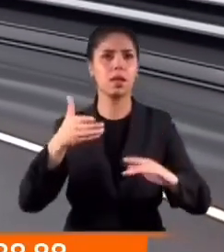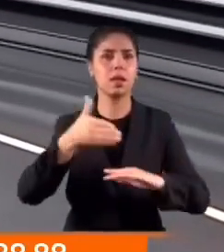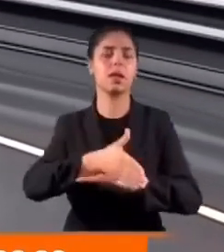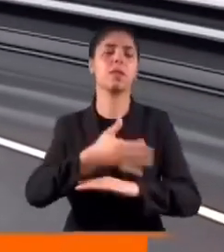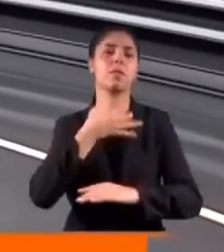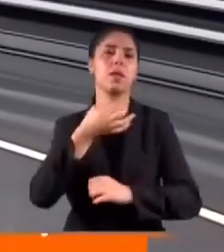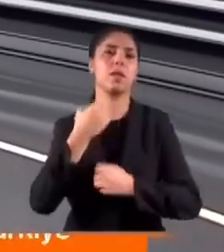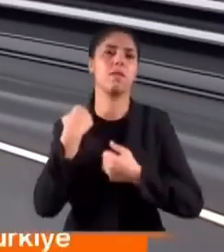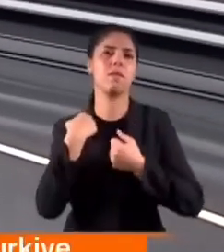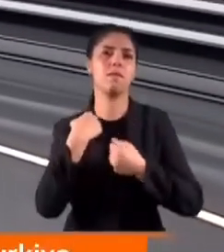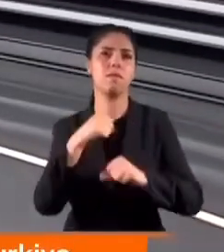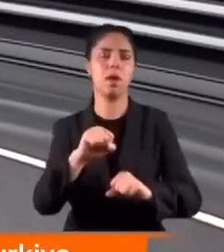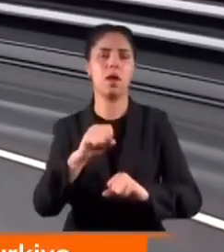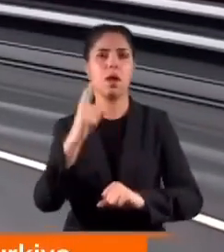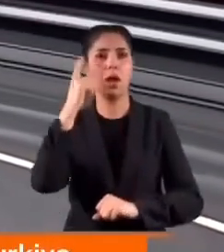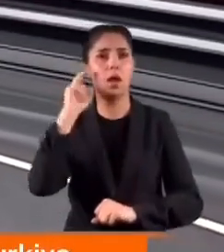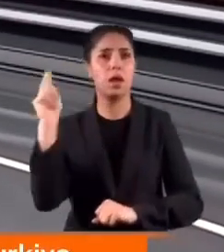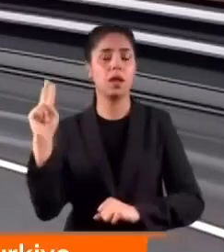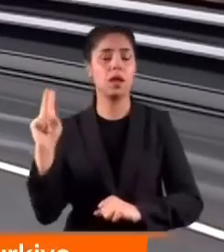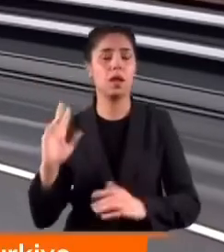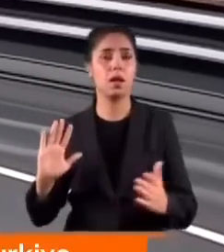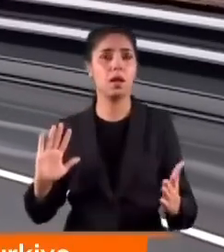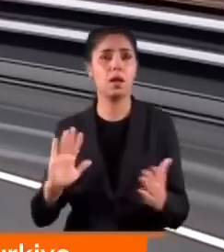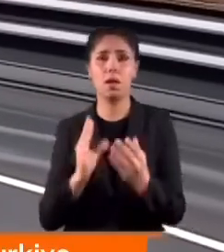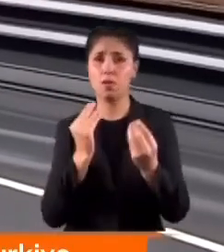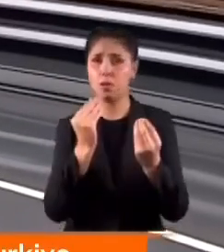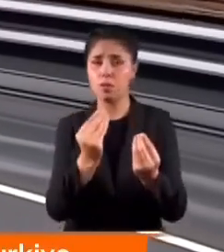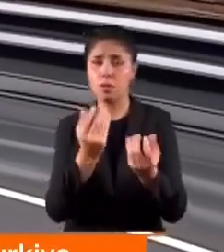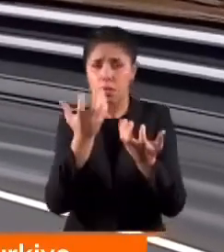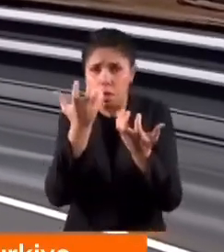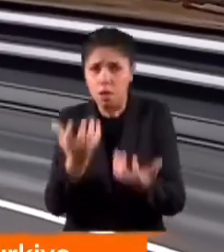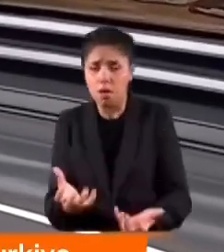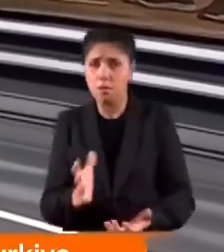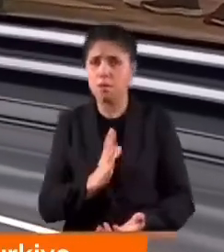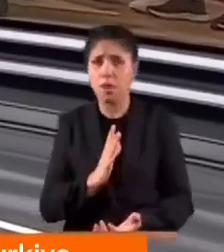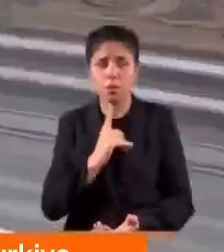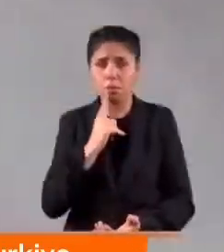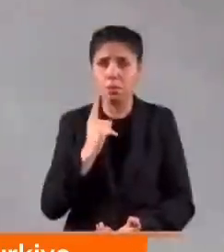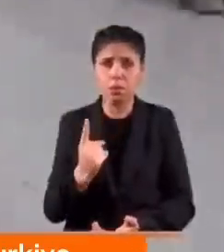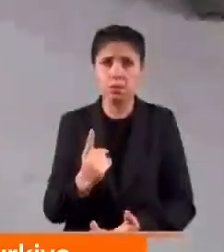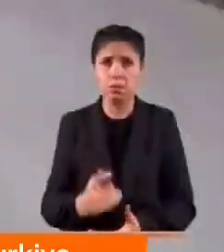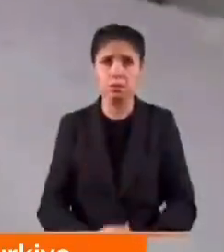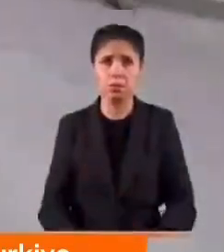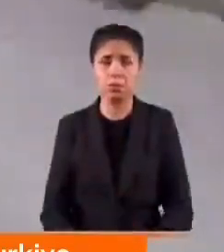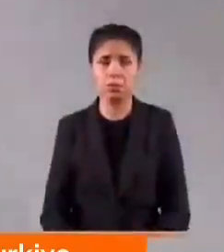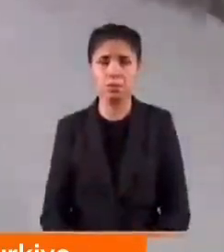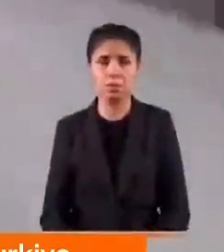girmelerine izin verilmedi. İsrail'in müdahalesi yine çok sertti.